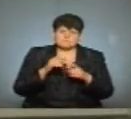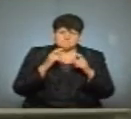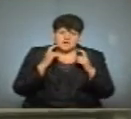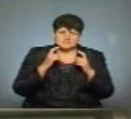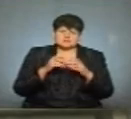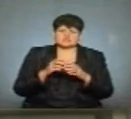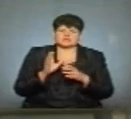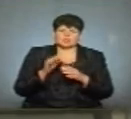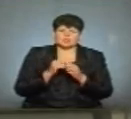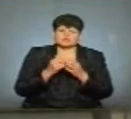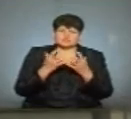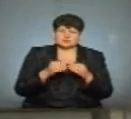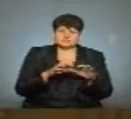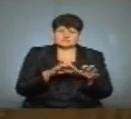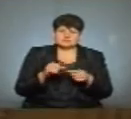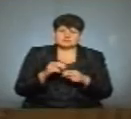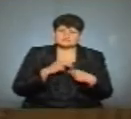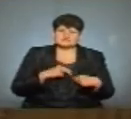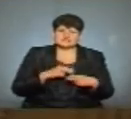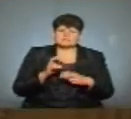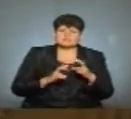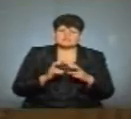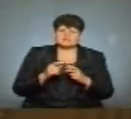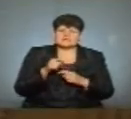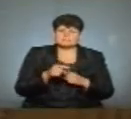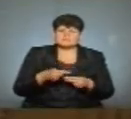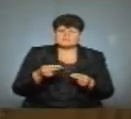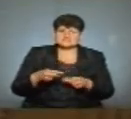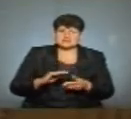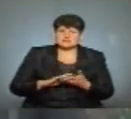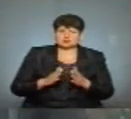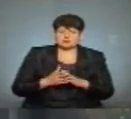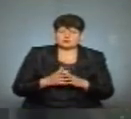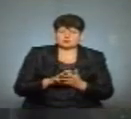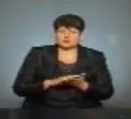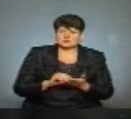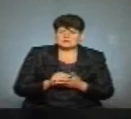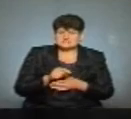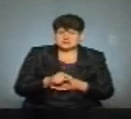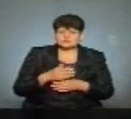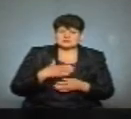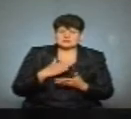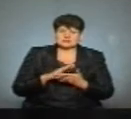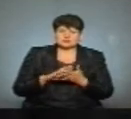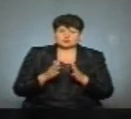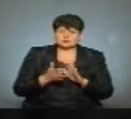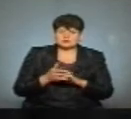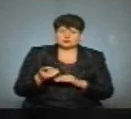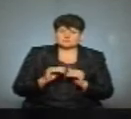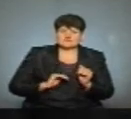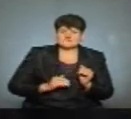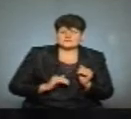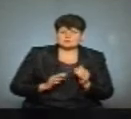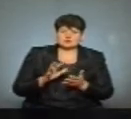щодня забиратимуть працівники підприємства, із яким підписали договір про утилізацію. В нас заключений договір із тернопільською фірмою,